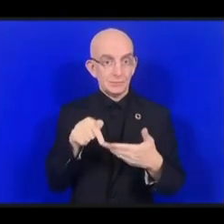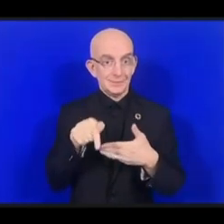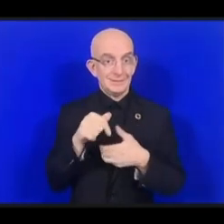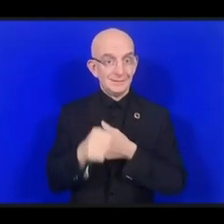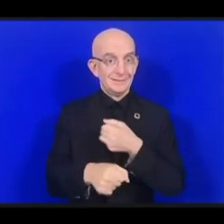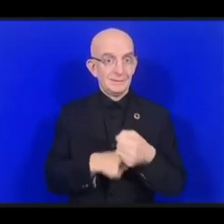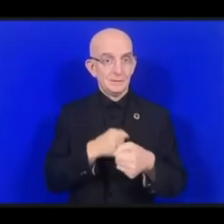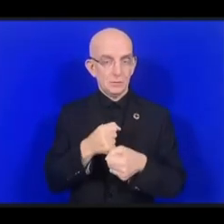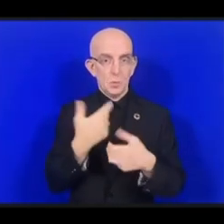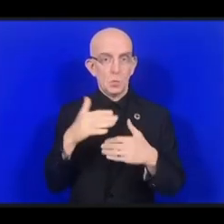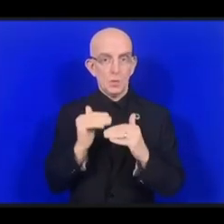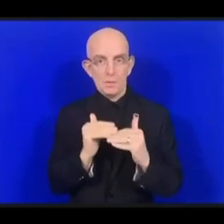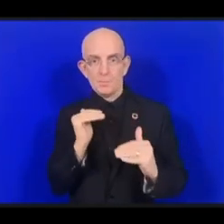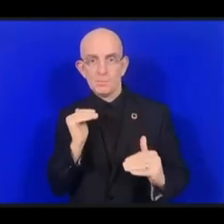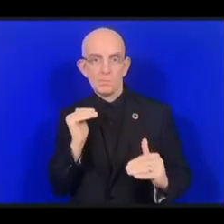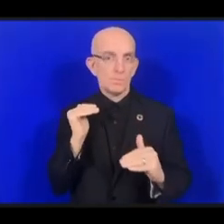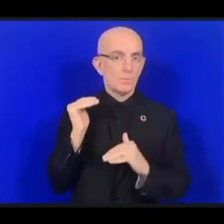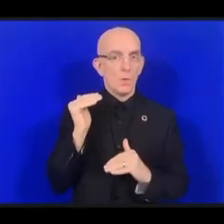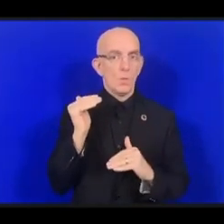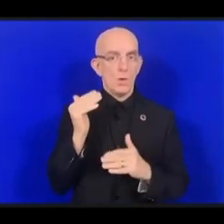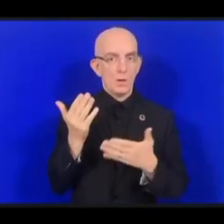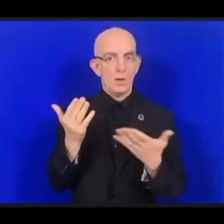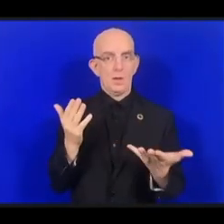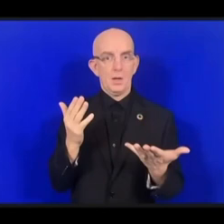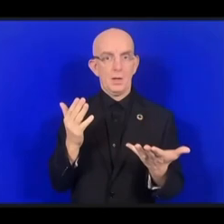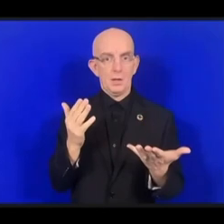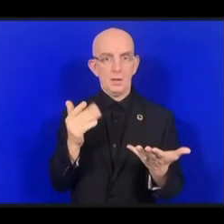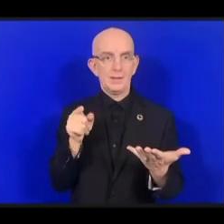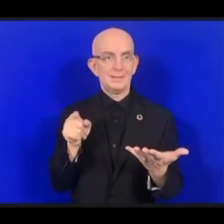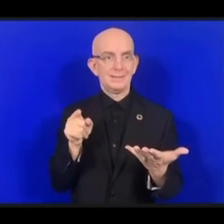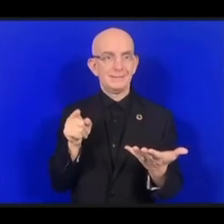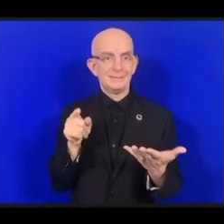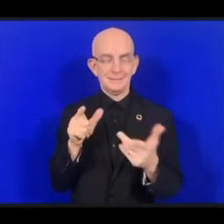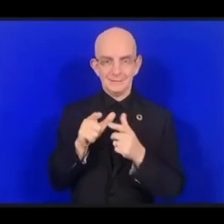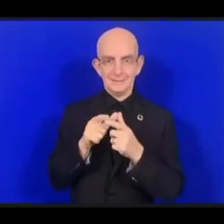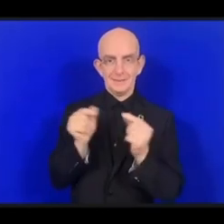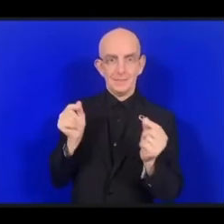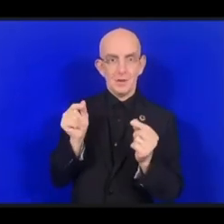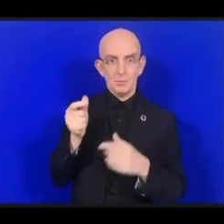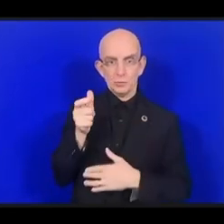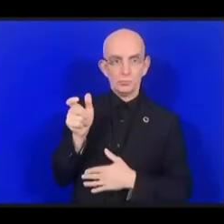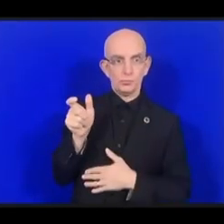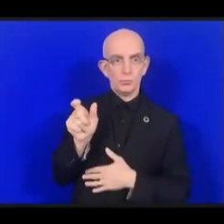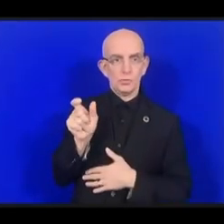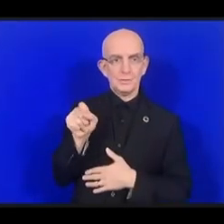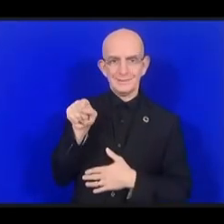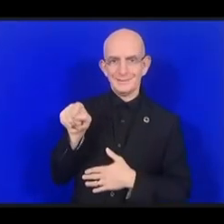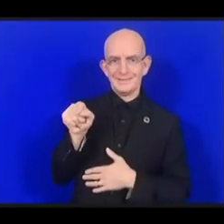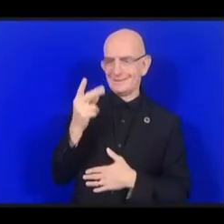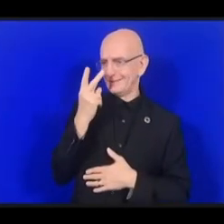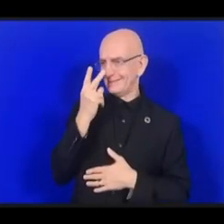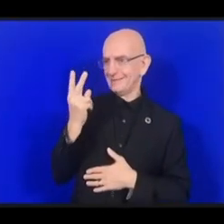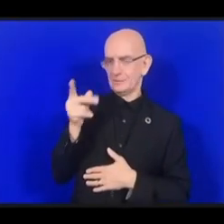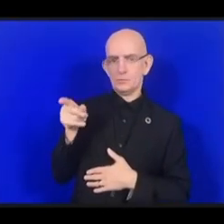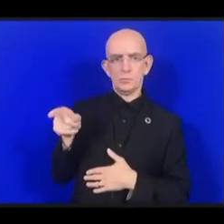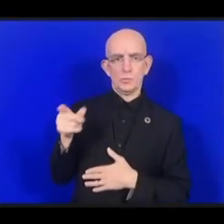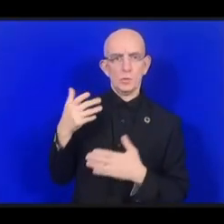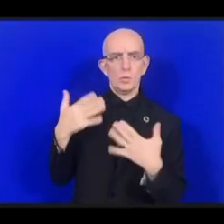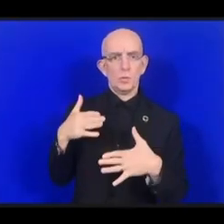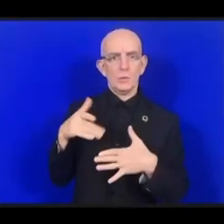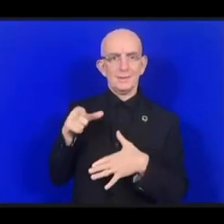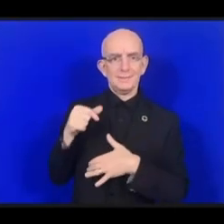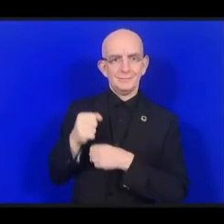の募集によってえ決められておりますその年の象徴する幹事一時